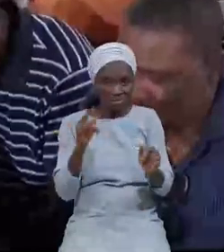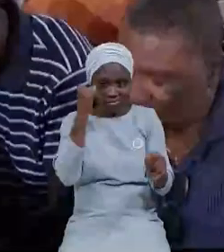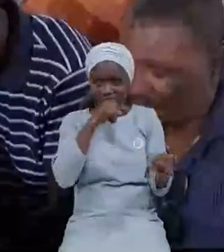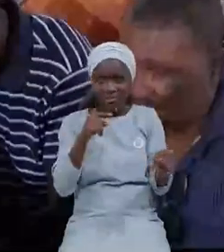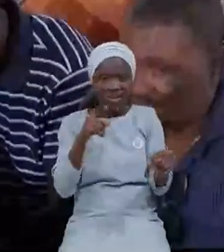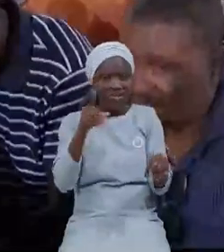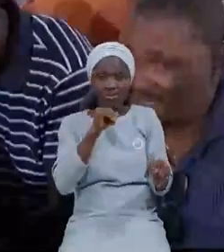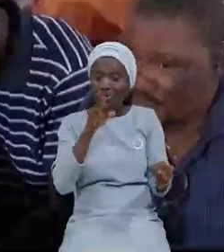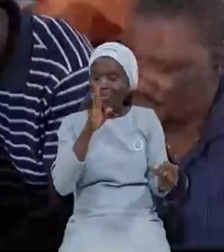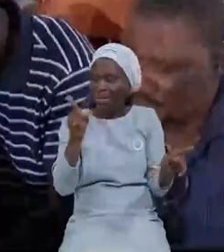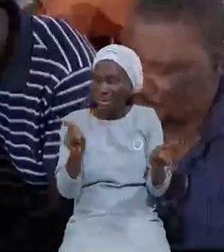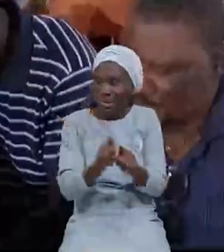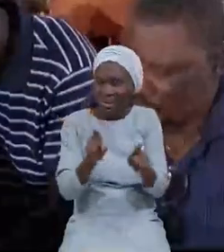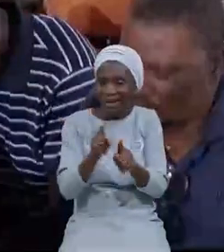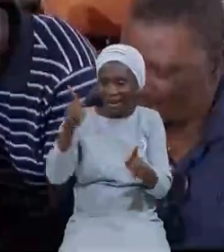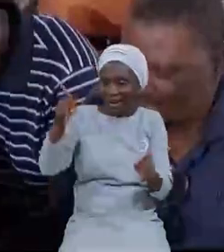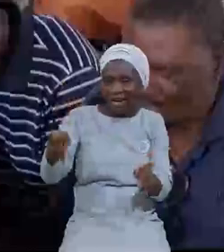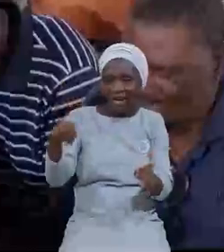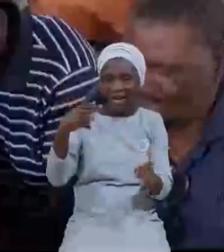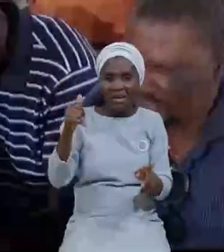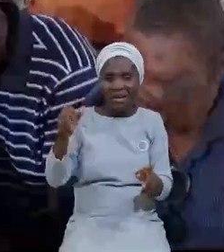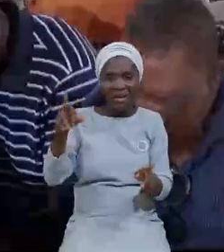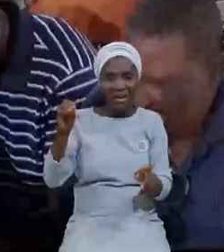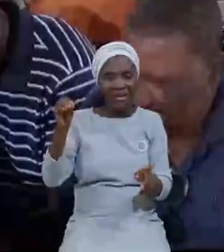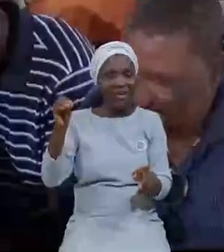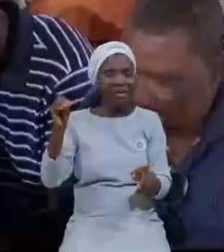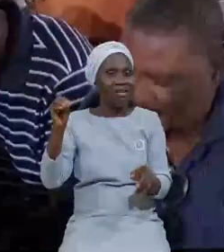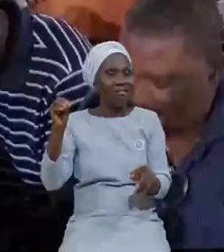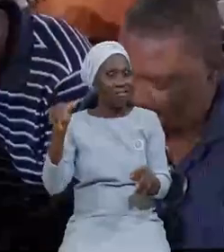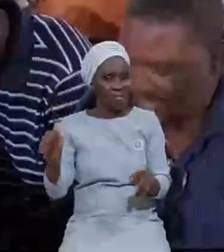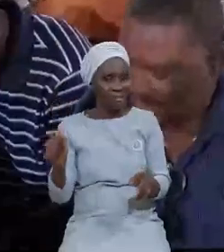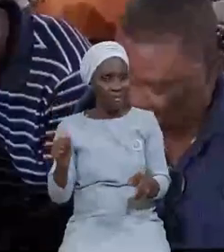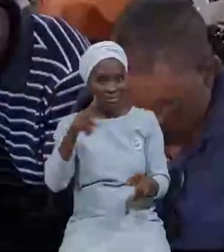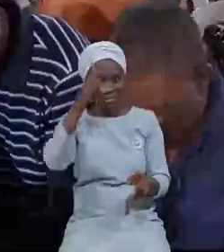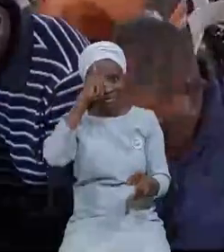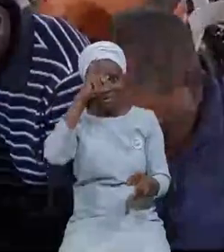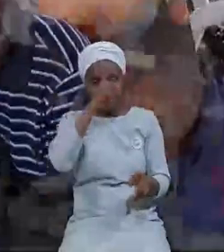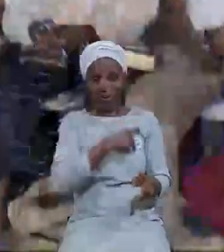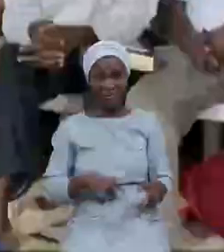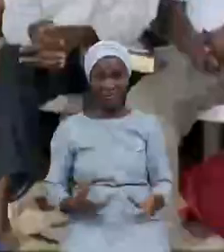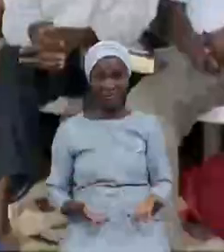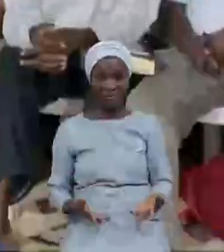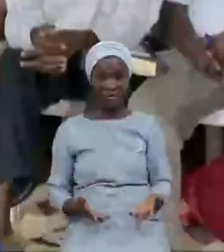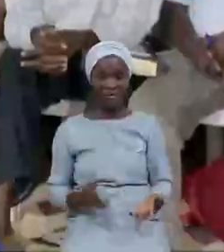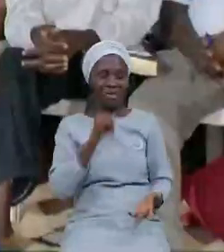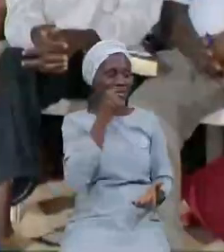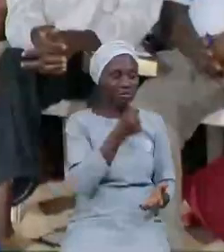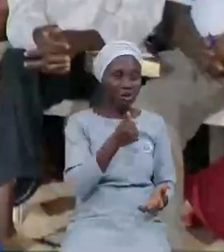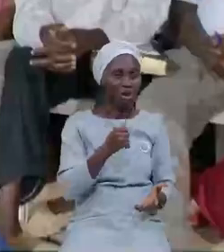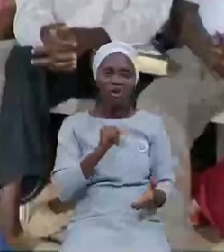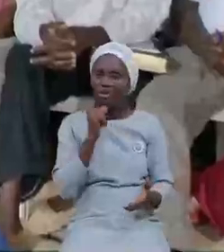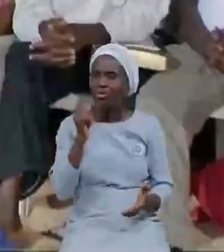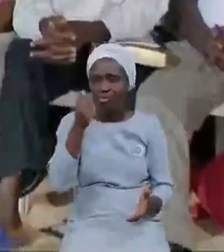quand est-ce que tu veux que tes péchés soient pardonnés maintenant quandce que tu veux être délié de toutes les